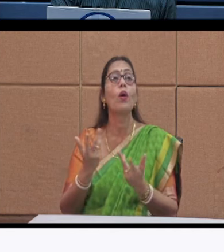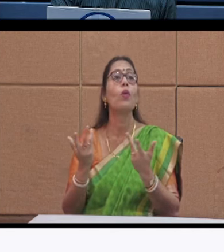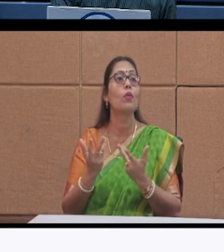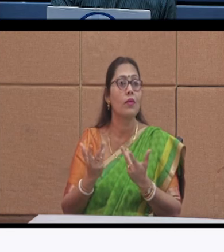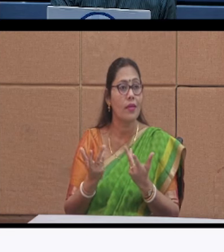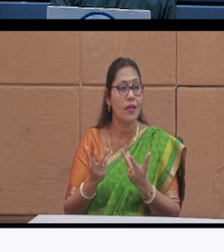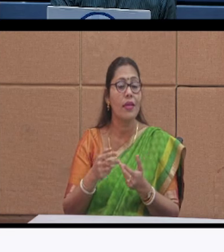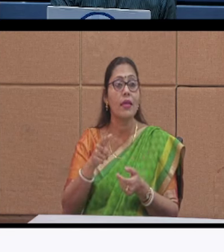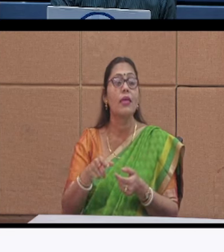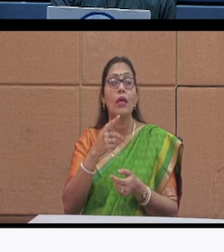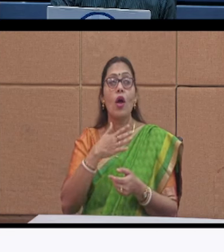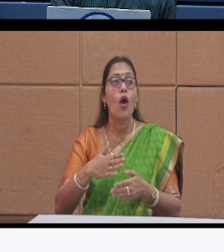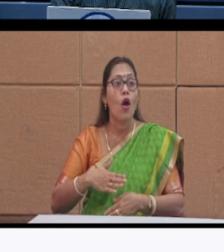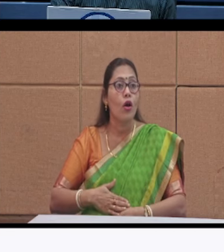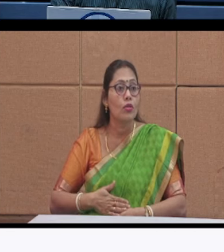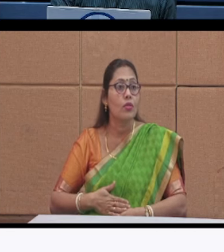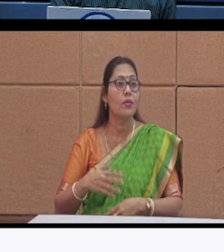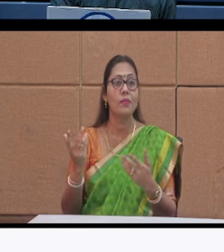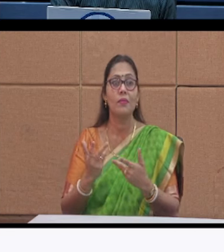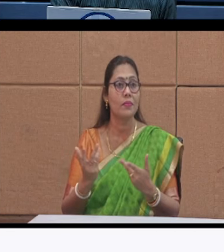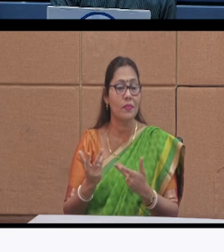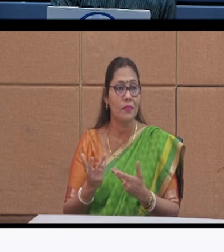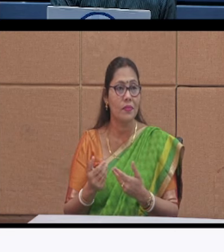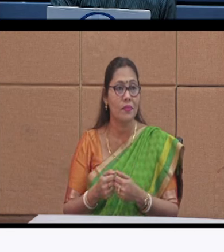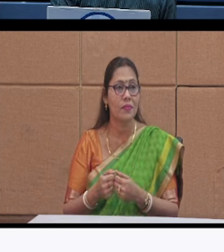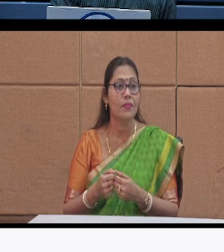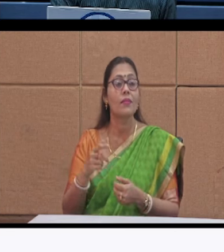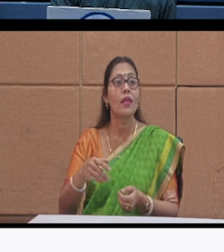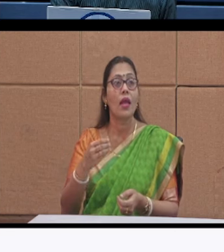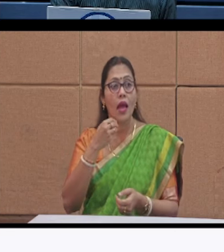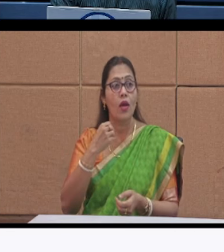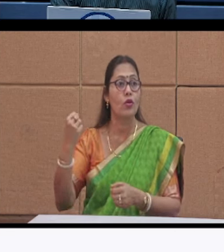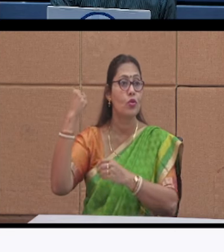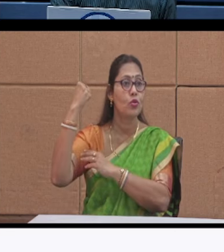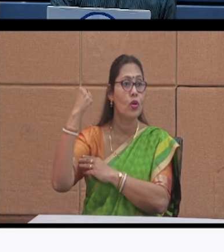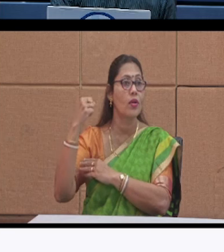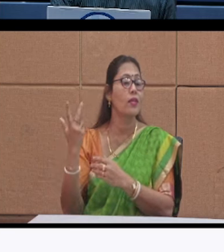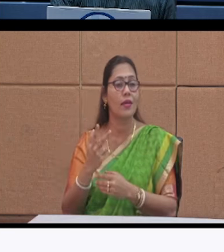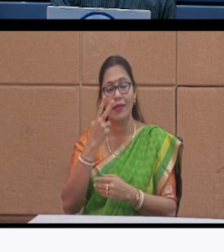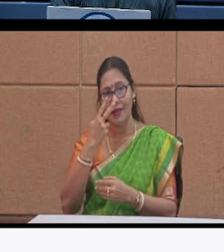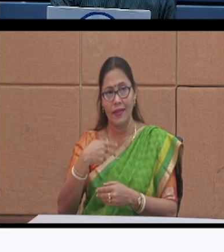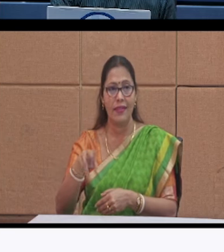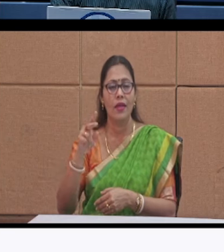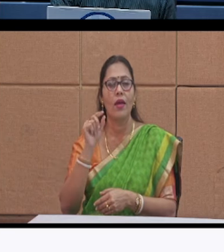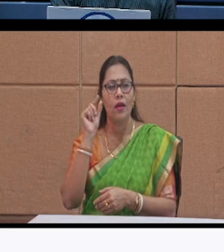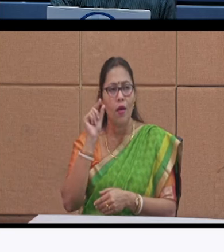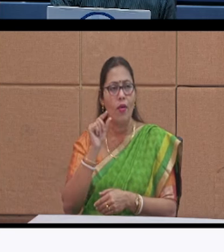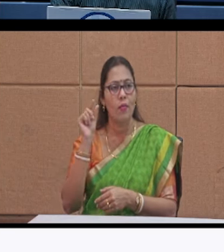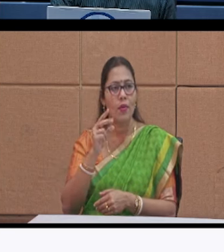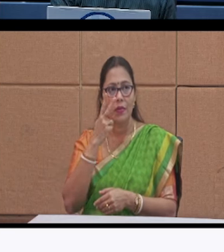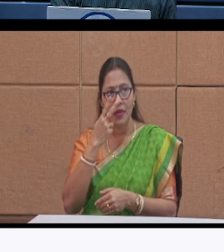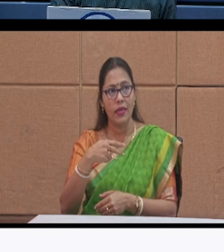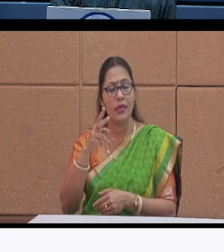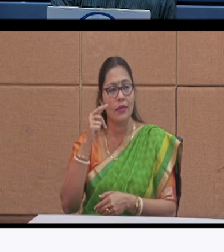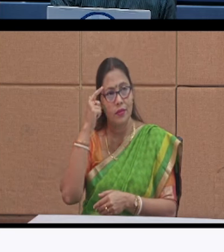গেল কি করে তুমি হজম করবে কি করে তুমি শক্তি পাবে চলো অল্প অল্প